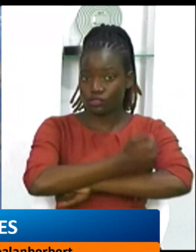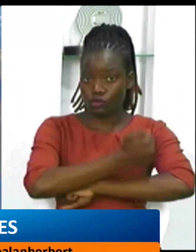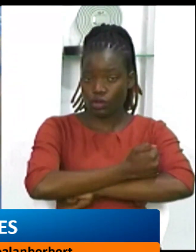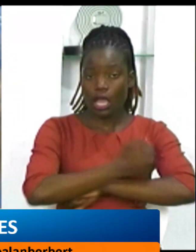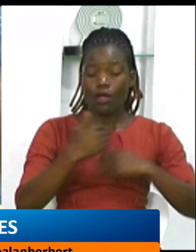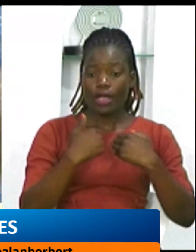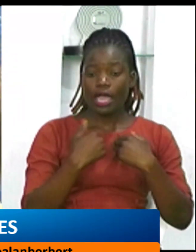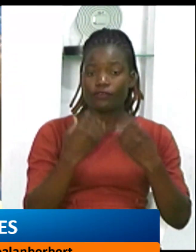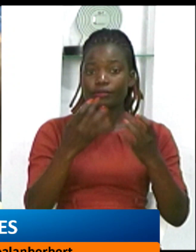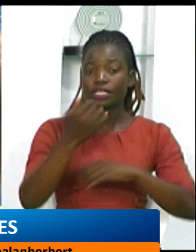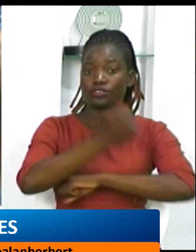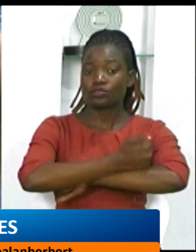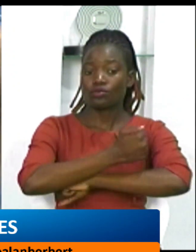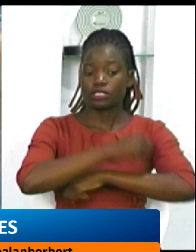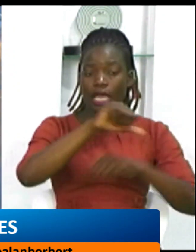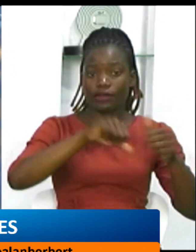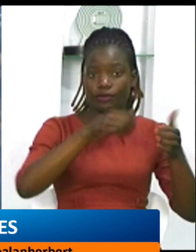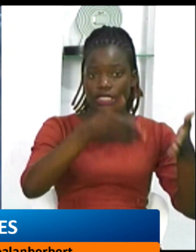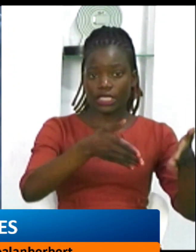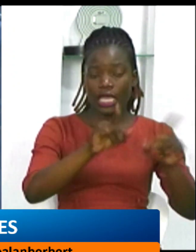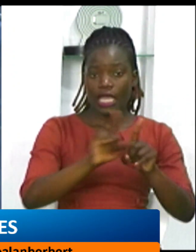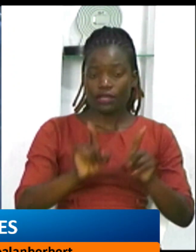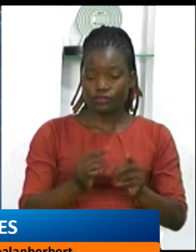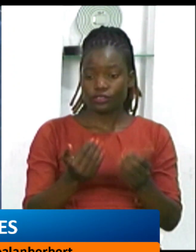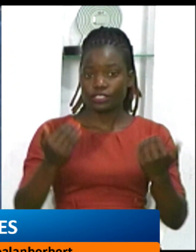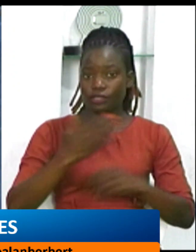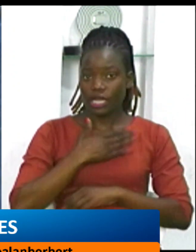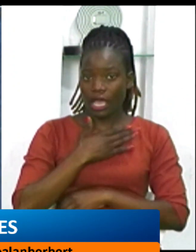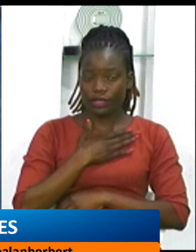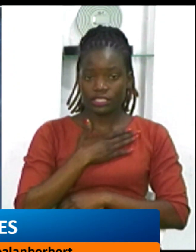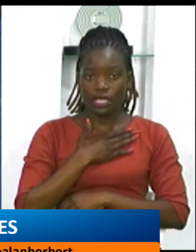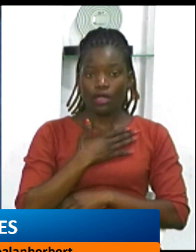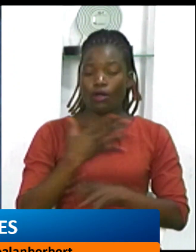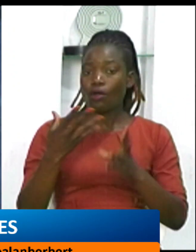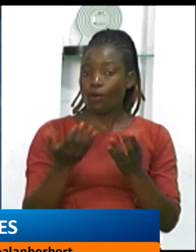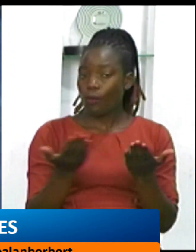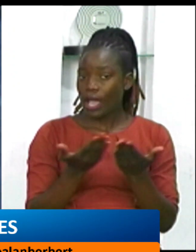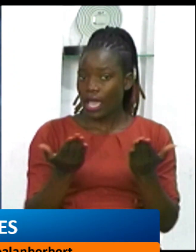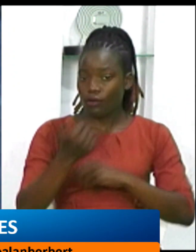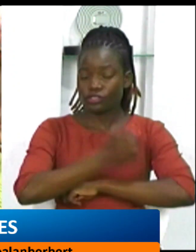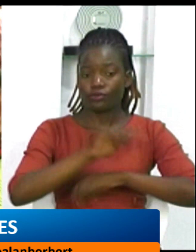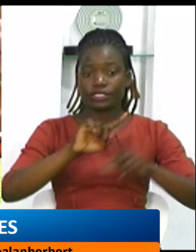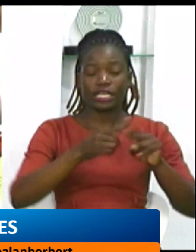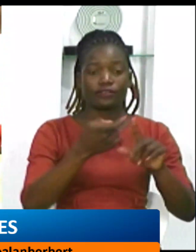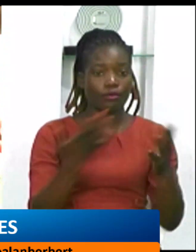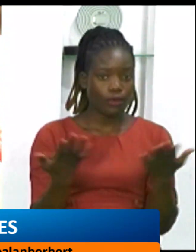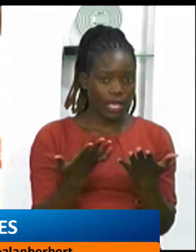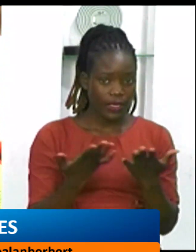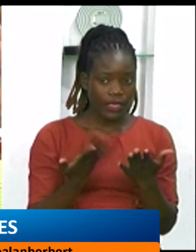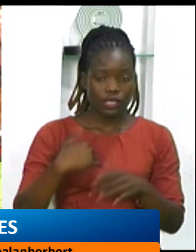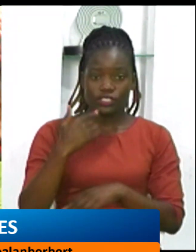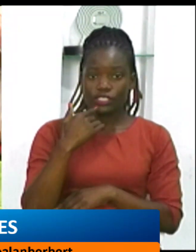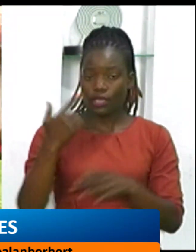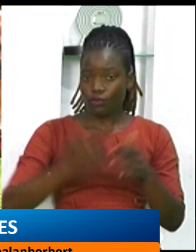mashule mingi sana around here. Na watoto wetu wako kwa mashule. tutaanzia wapi? Tunasema sisi